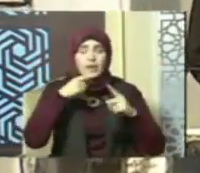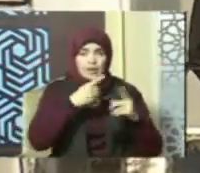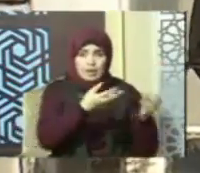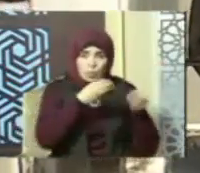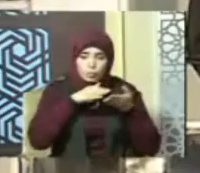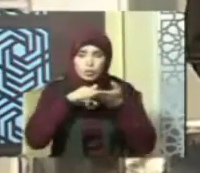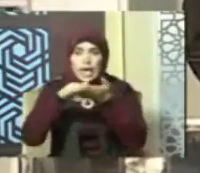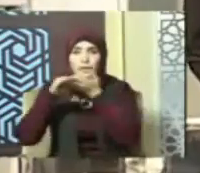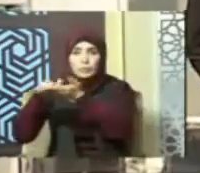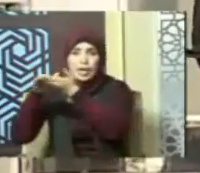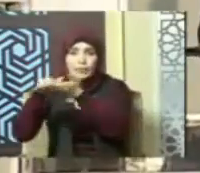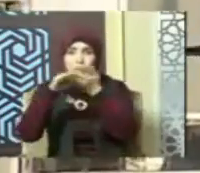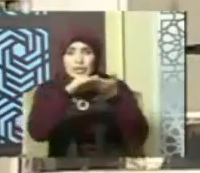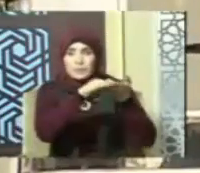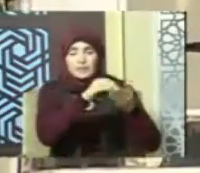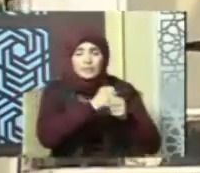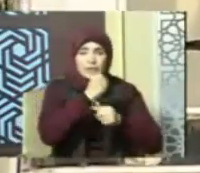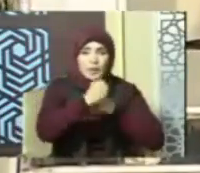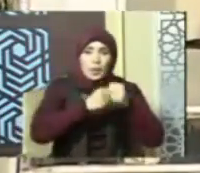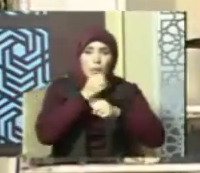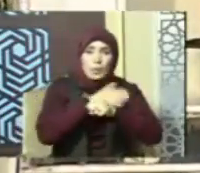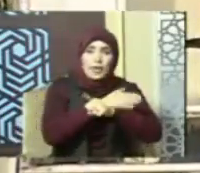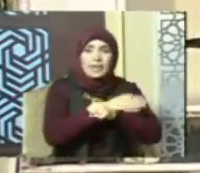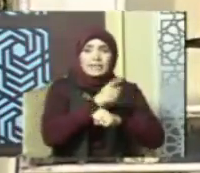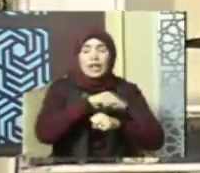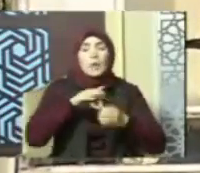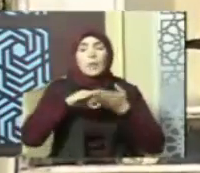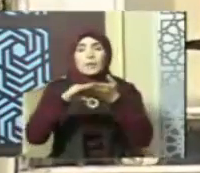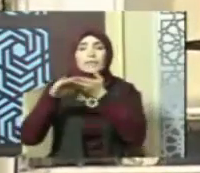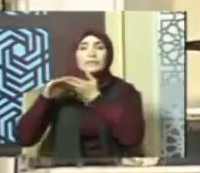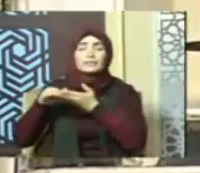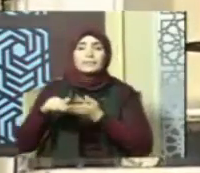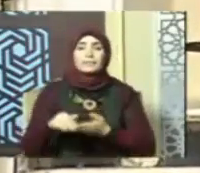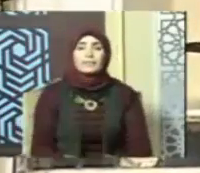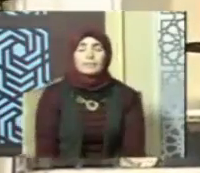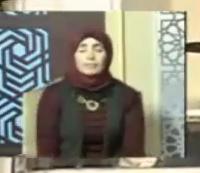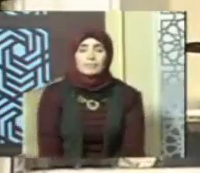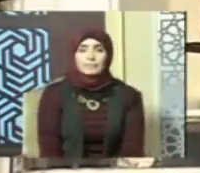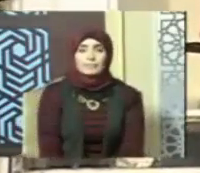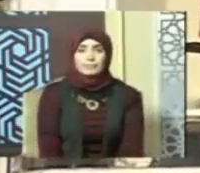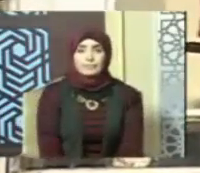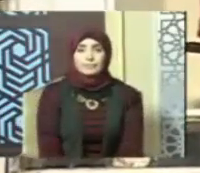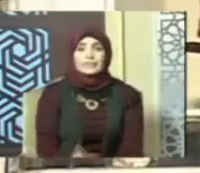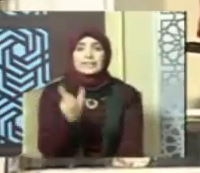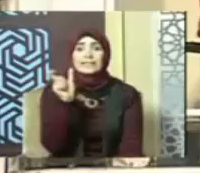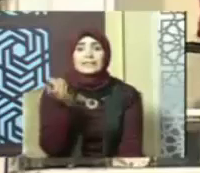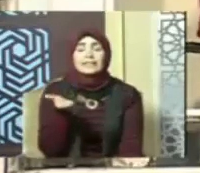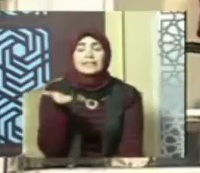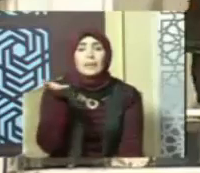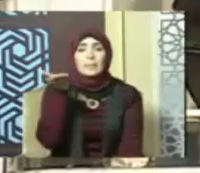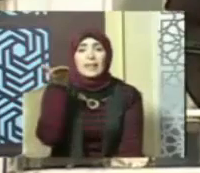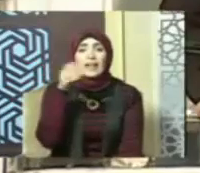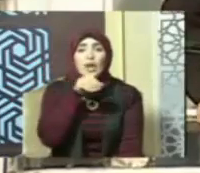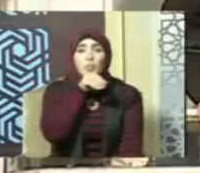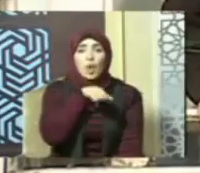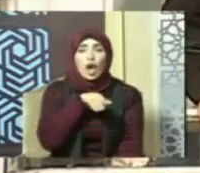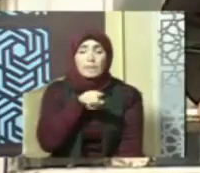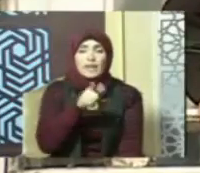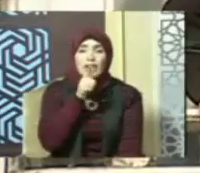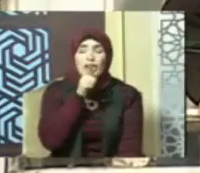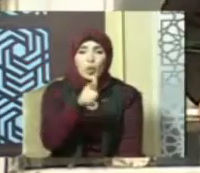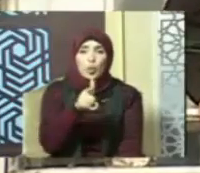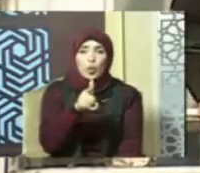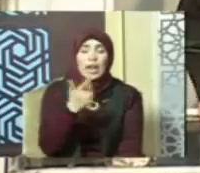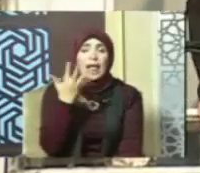يسعى على نفسه وعلى بني جنسه من الضعفاء؟ نبينا يقول